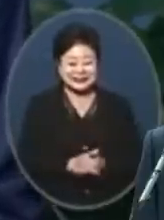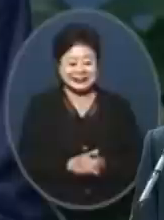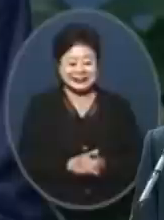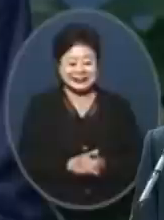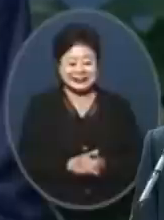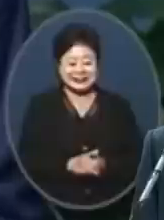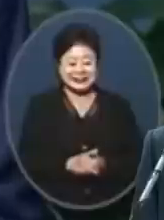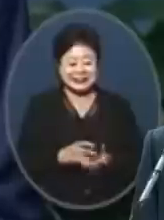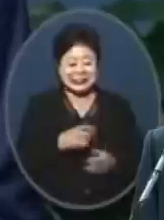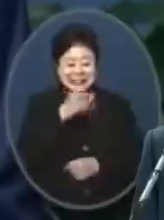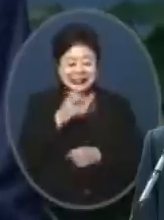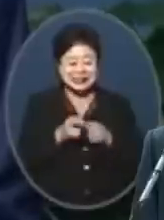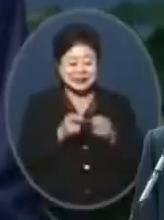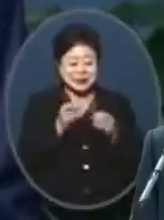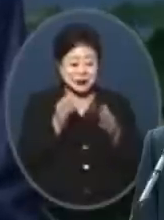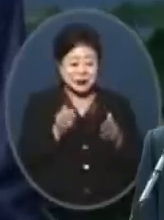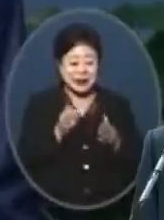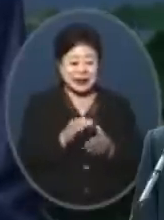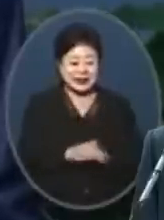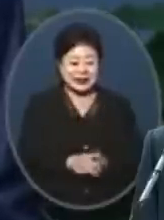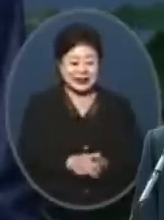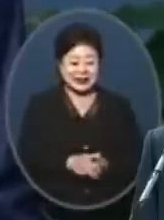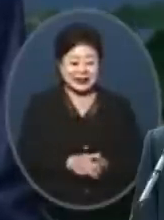약 20년이 넘도록